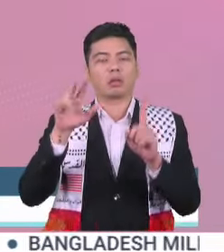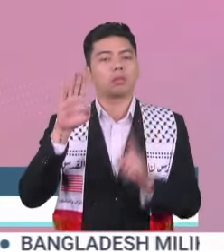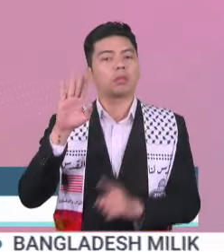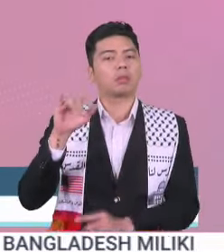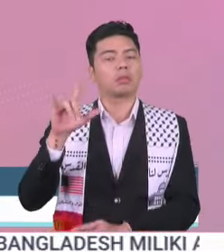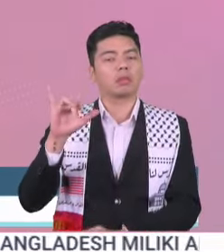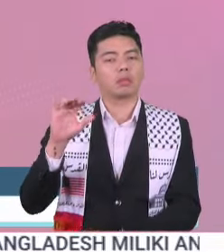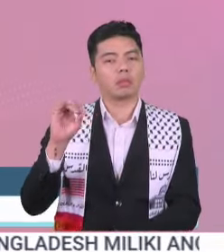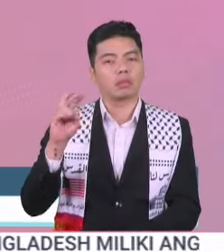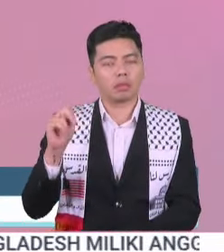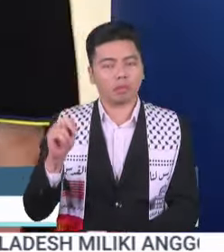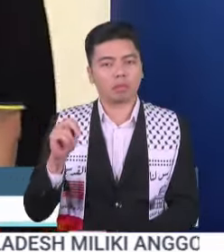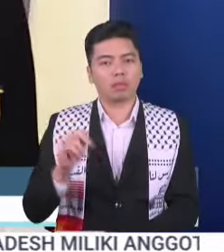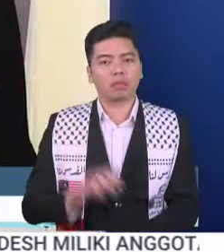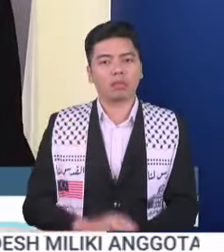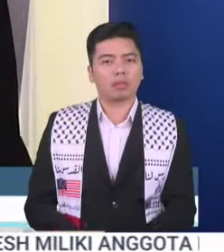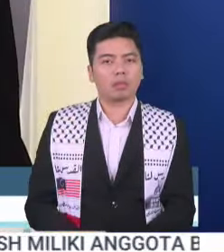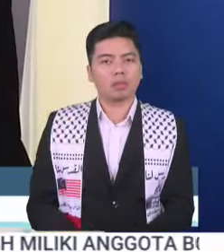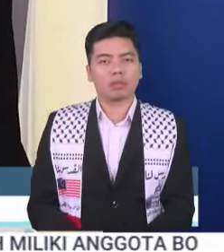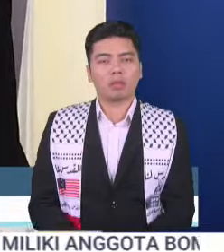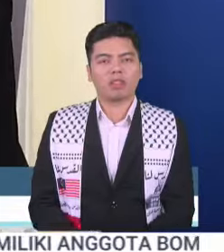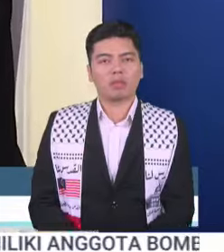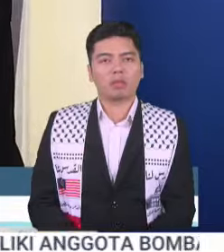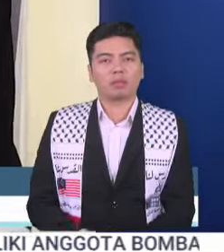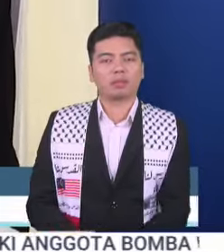bilion ringgit.